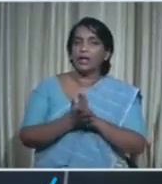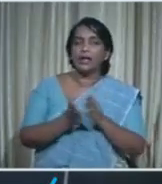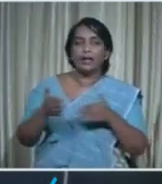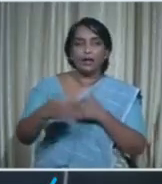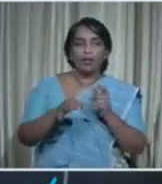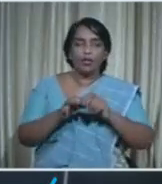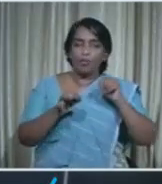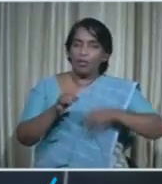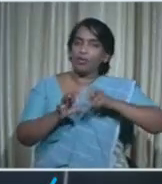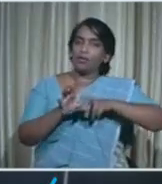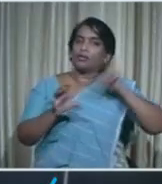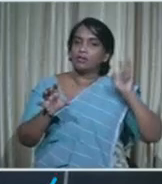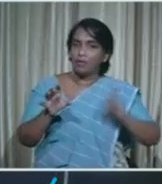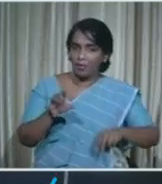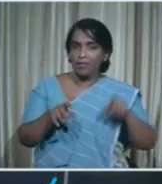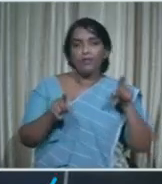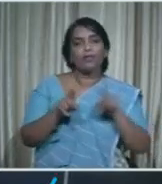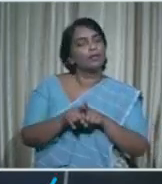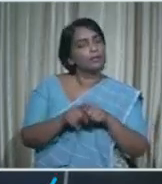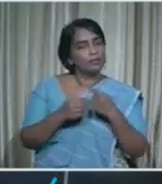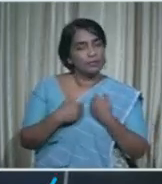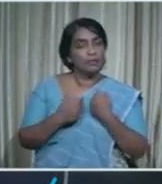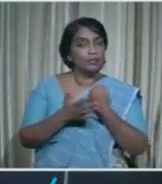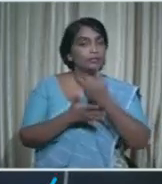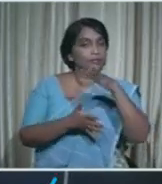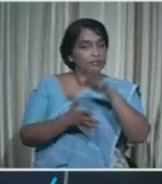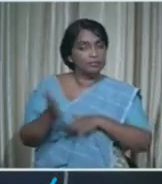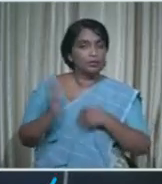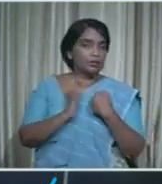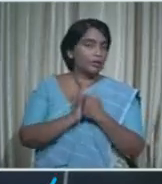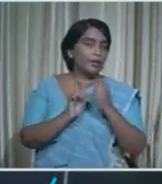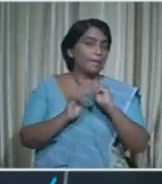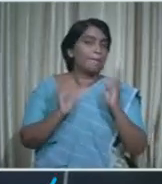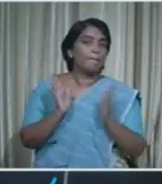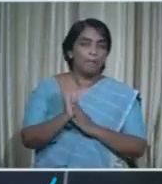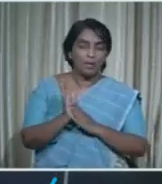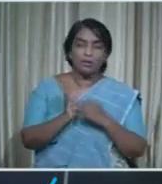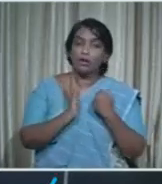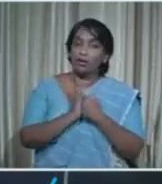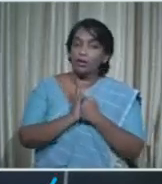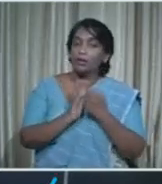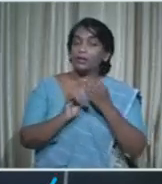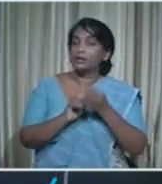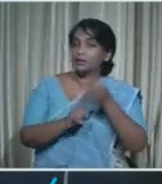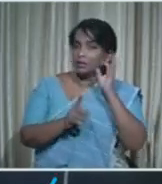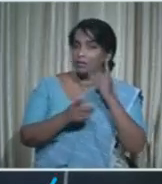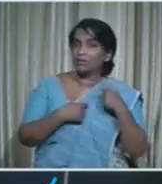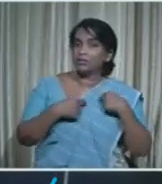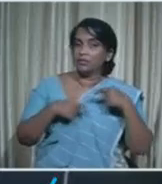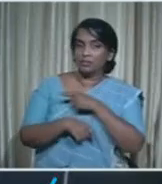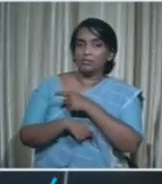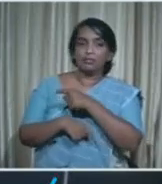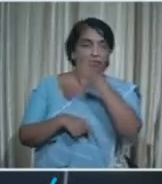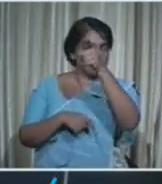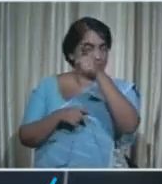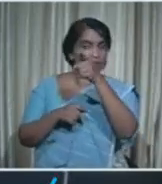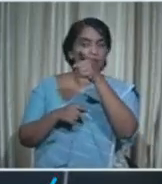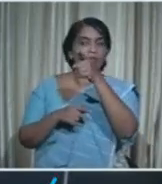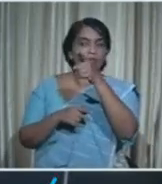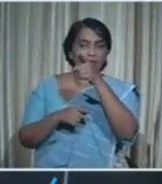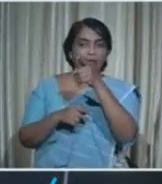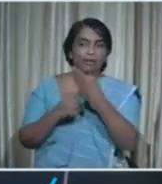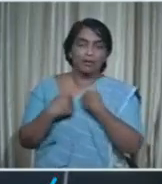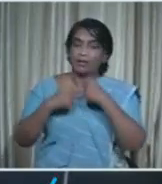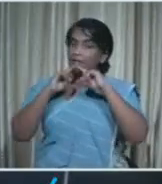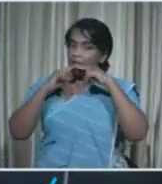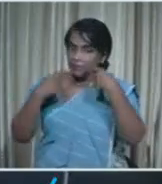Watpena Thindu Karana. E Wagema Api Likitawa Garu Agramathituma Haraha Athikaru Janadhipathitumata Eya Danuwath Karana.